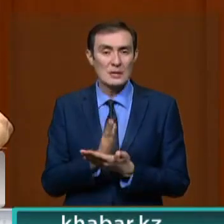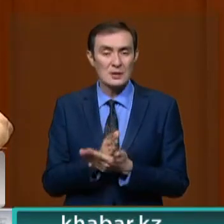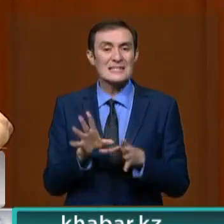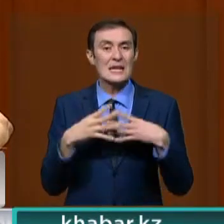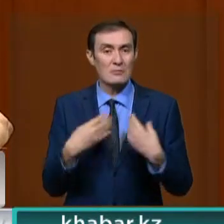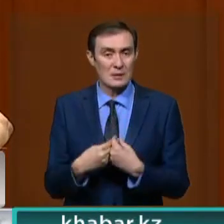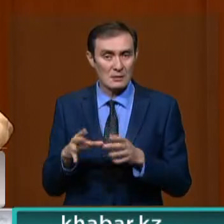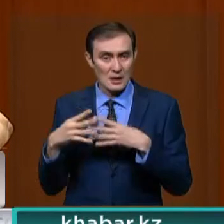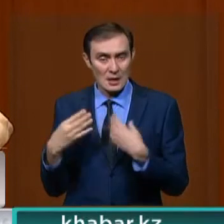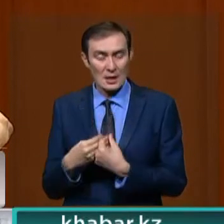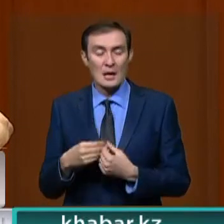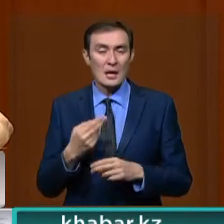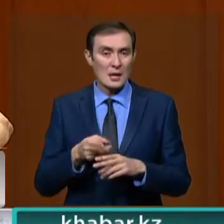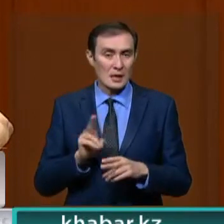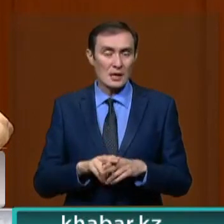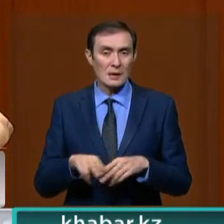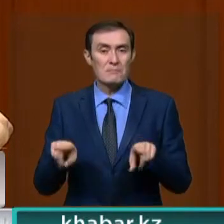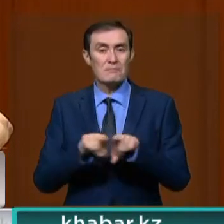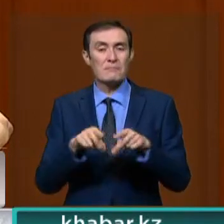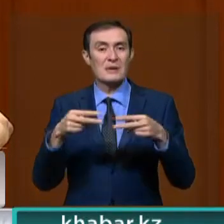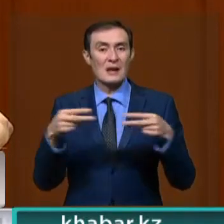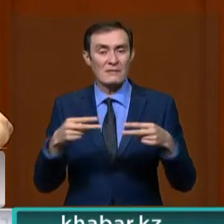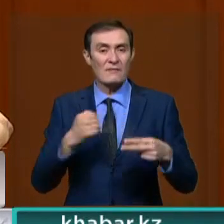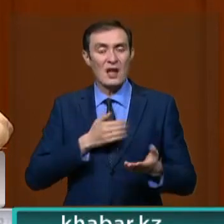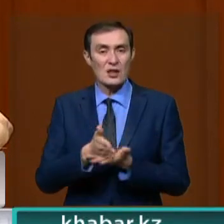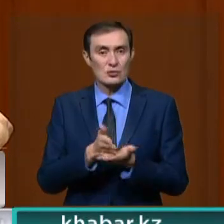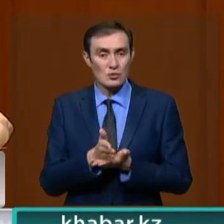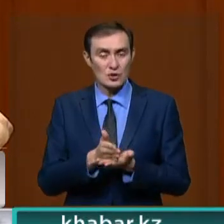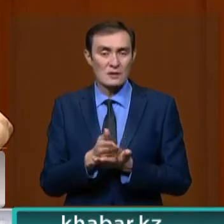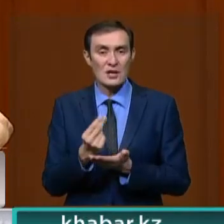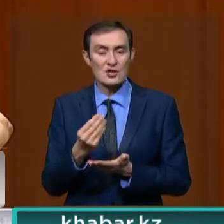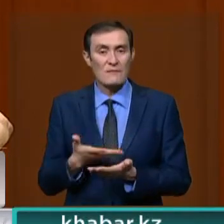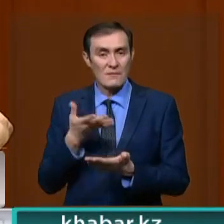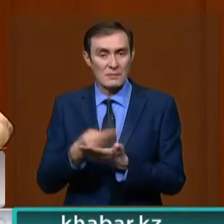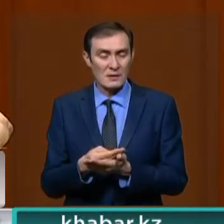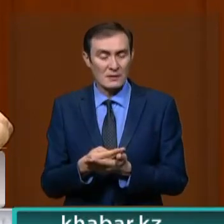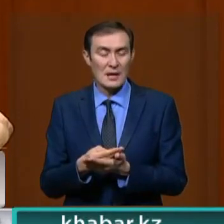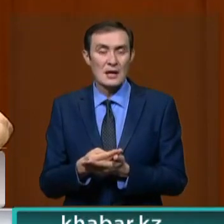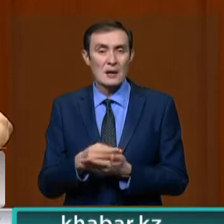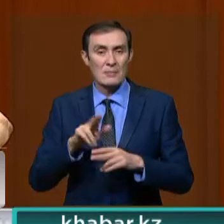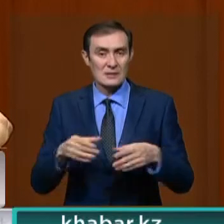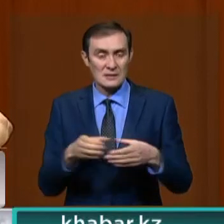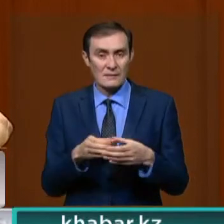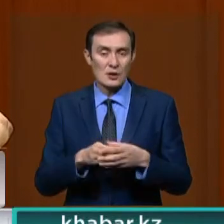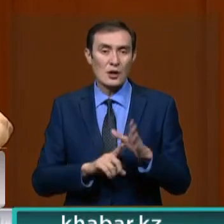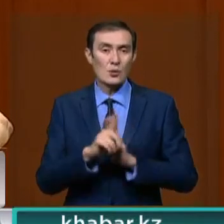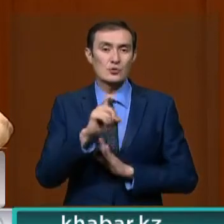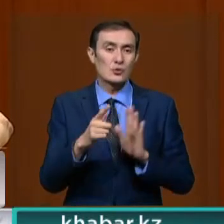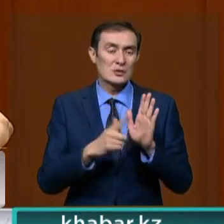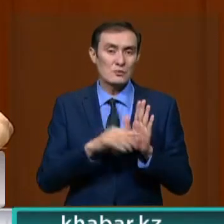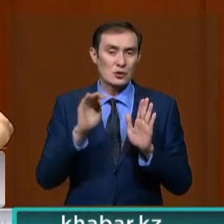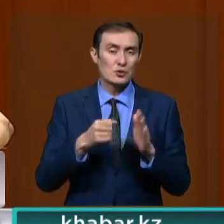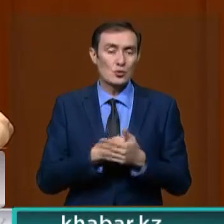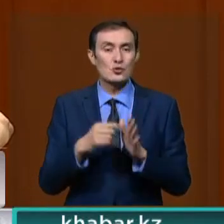семьи. Это как приравнивается к военнослужащим денежным выплатам для оперативного состава от 107 тысяч увеличено